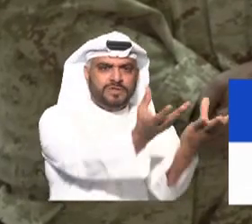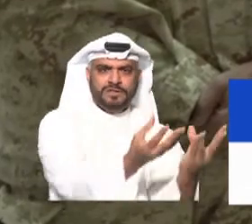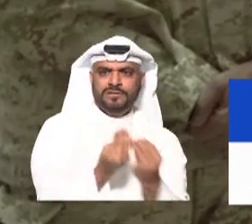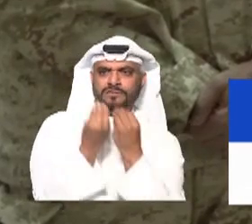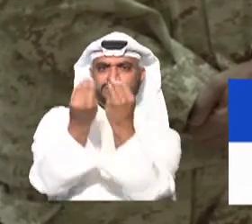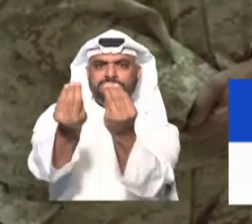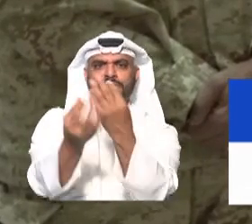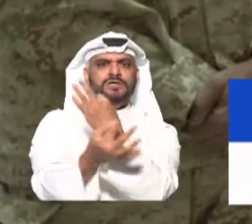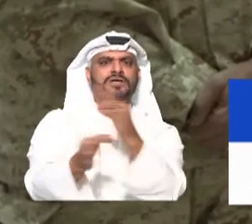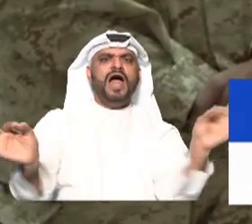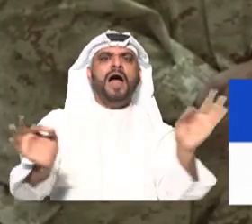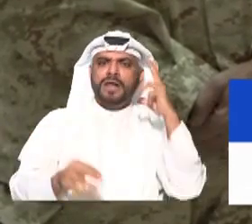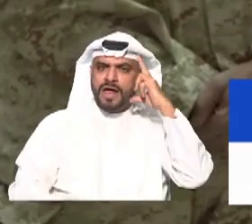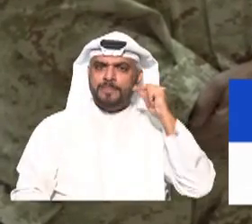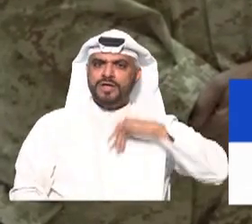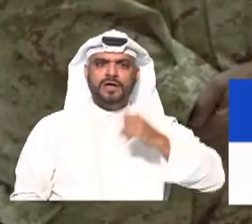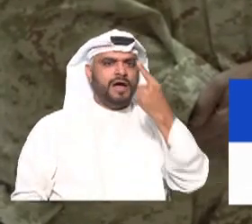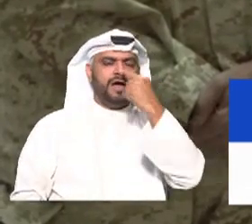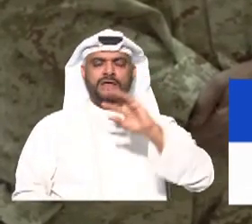جميع احتياجاتهم.